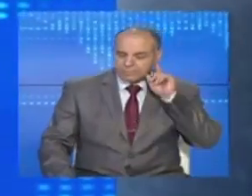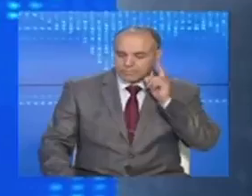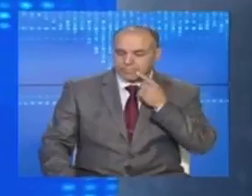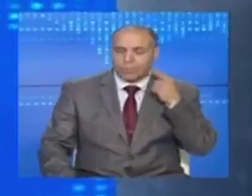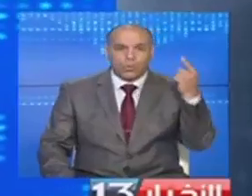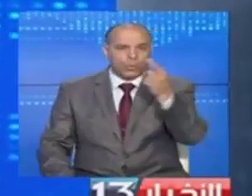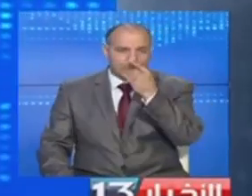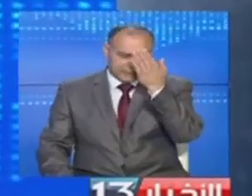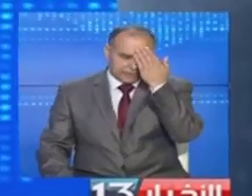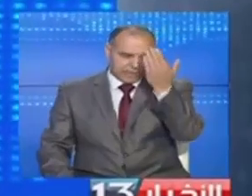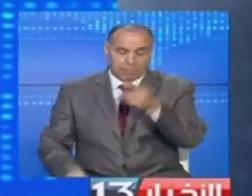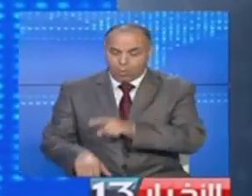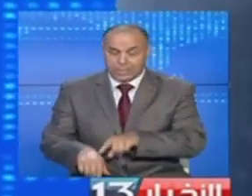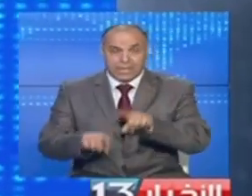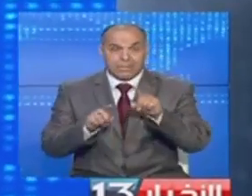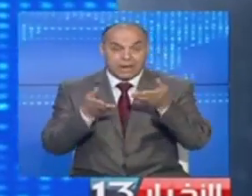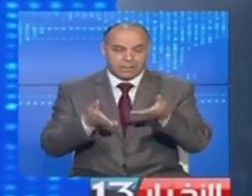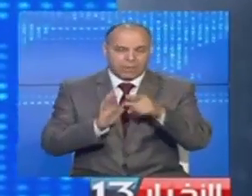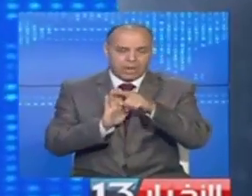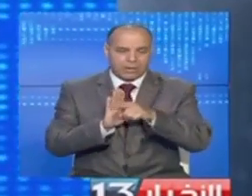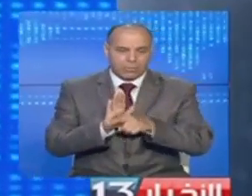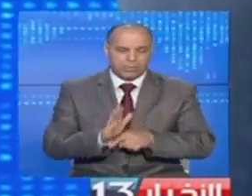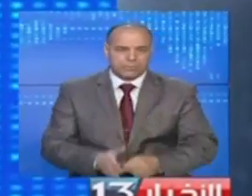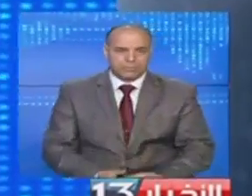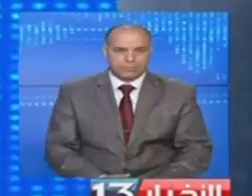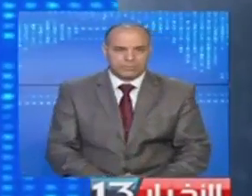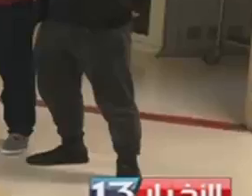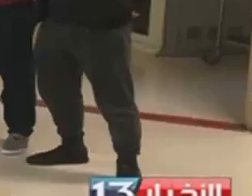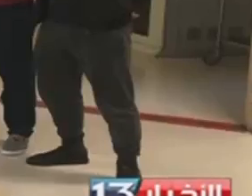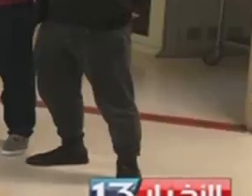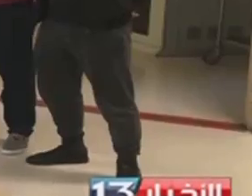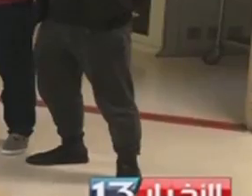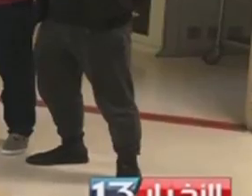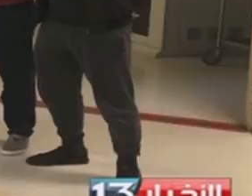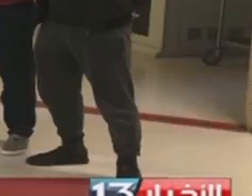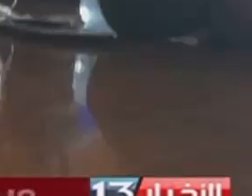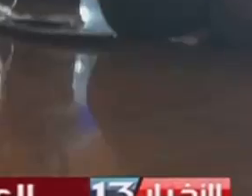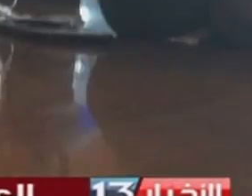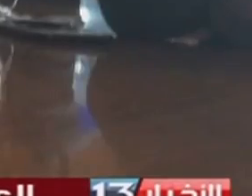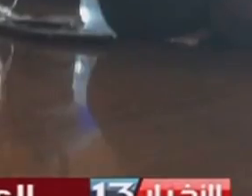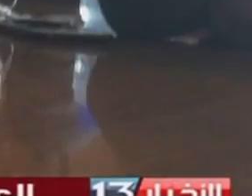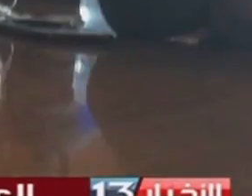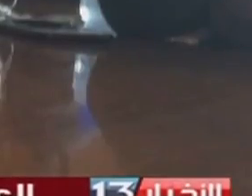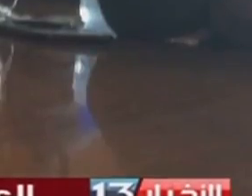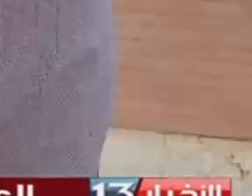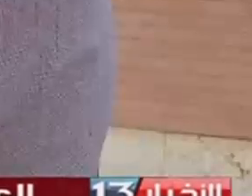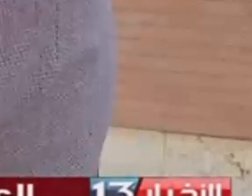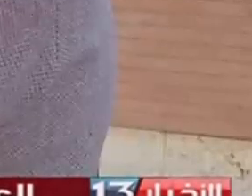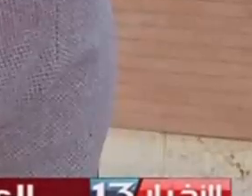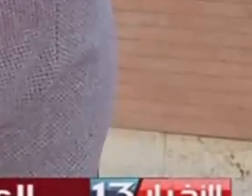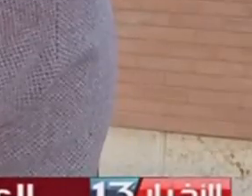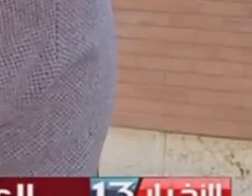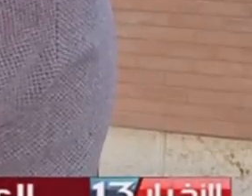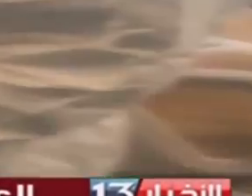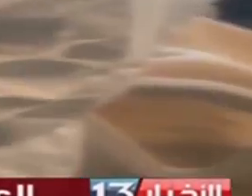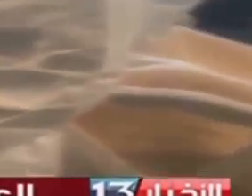نشرة الظهر من القناة الوطنية الأولى ونستهلها بالعناوين. البعثة الطبية العسكرية في بريشيا الإيطالية تواصل